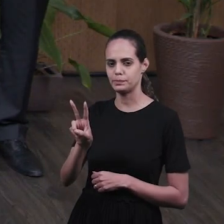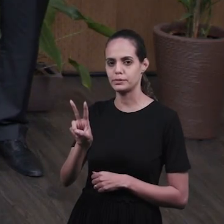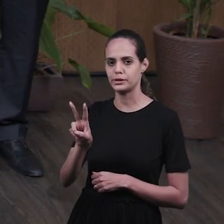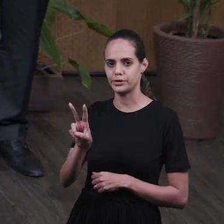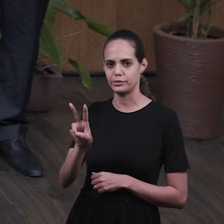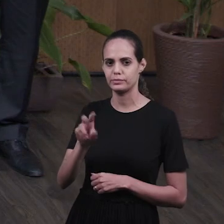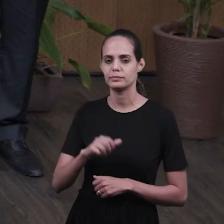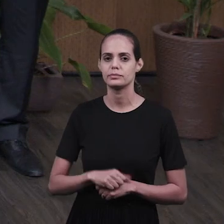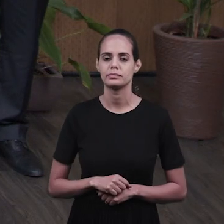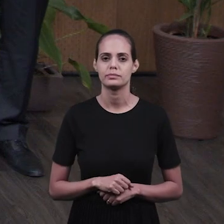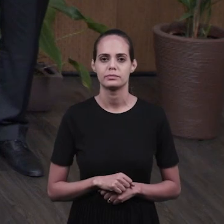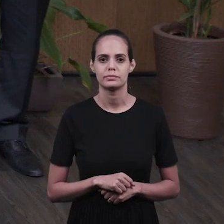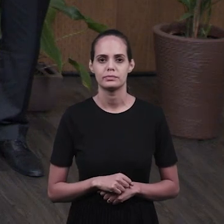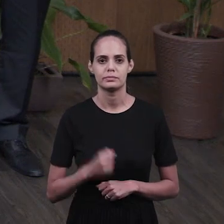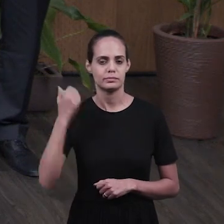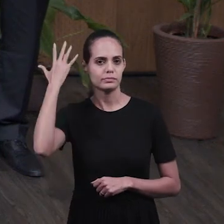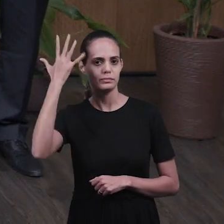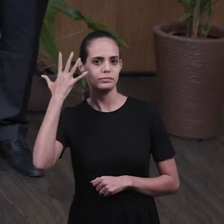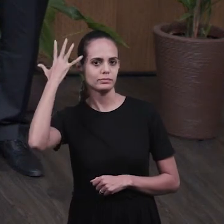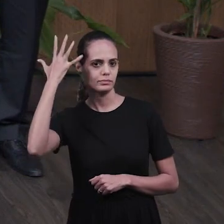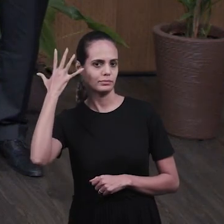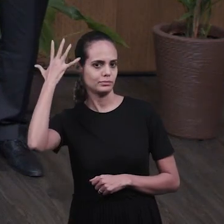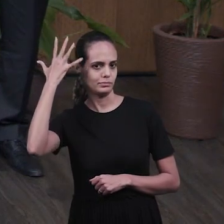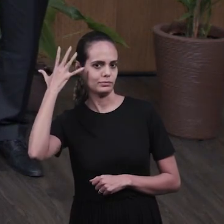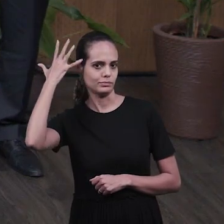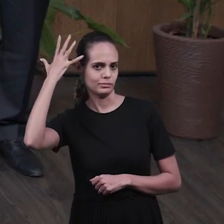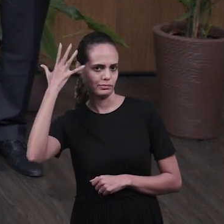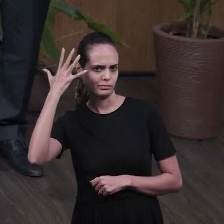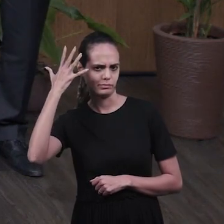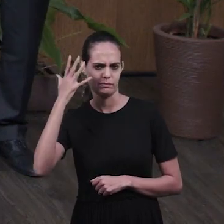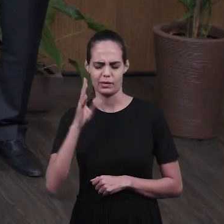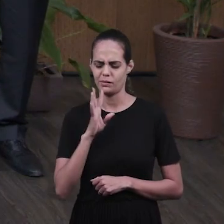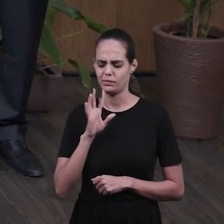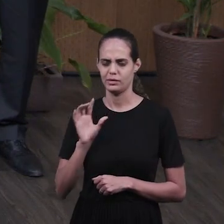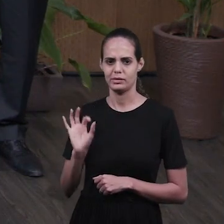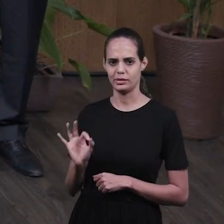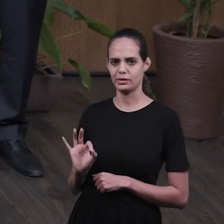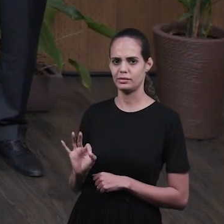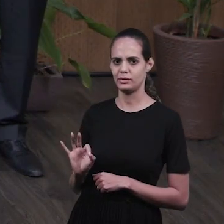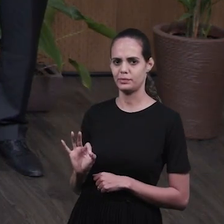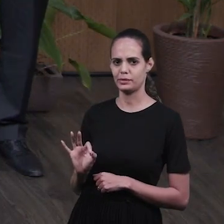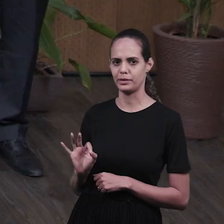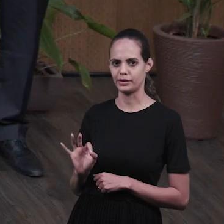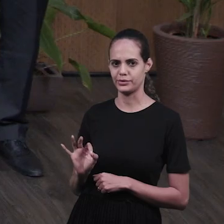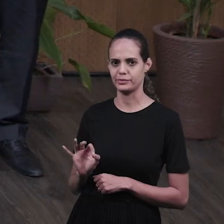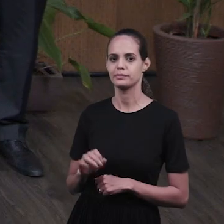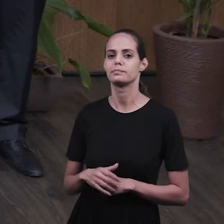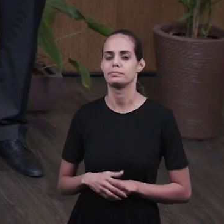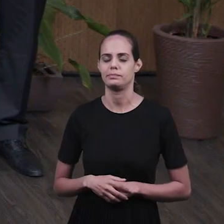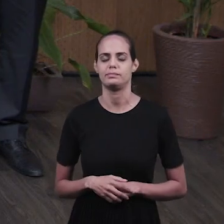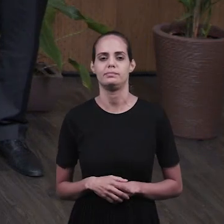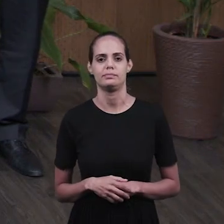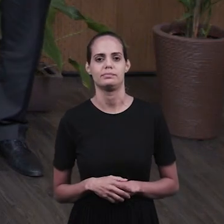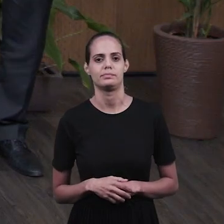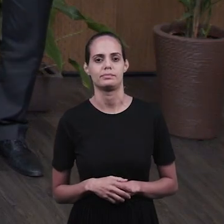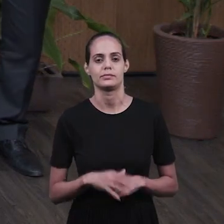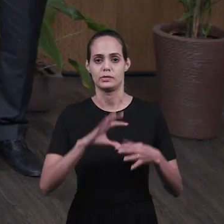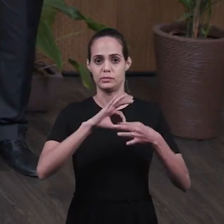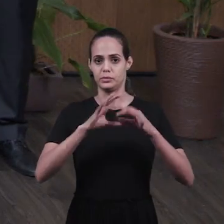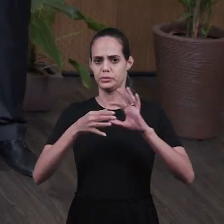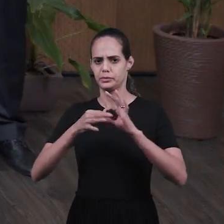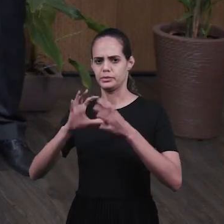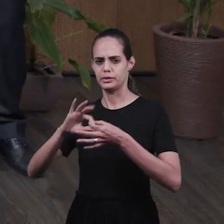le Seigneur Jésus, ils voyaient ses messages, ils ne comprenaient pas la proposition